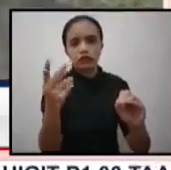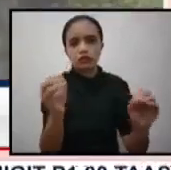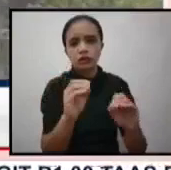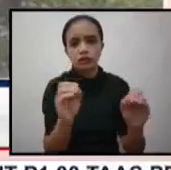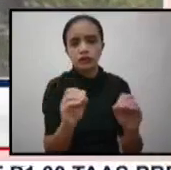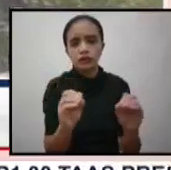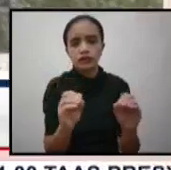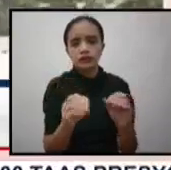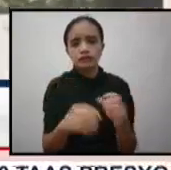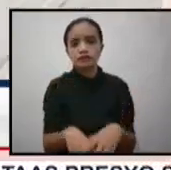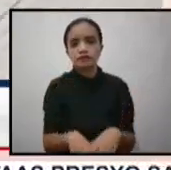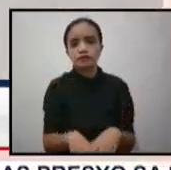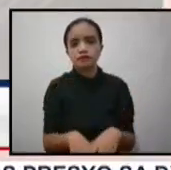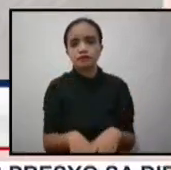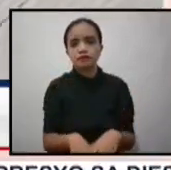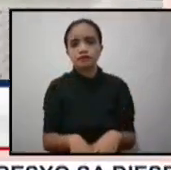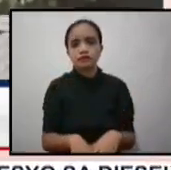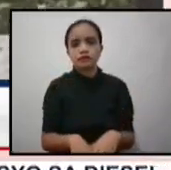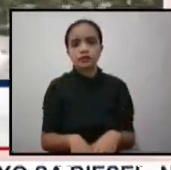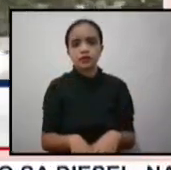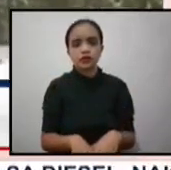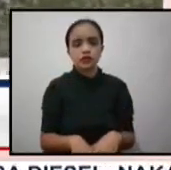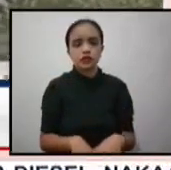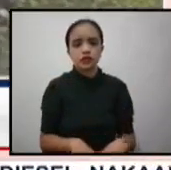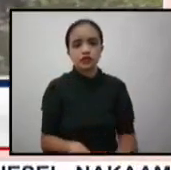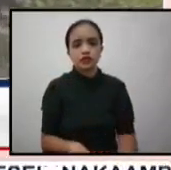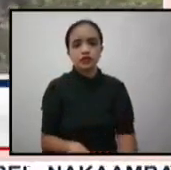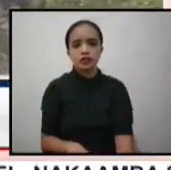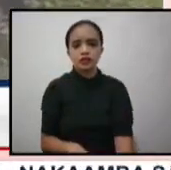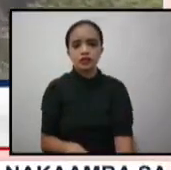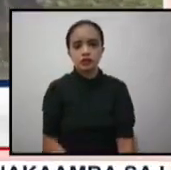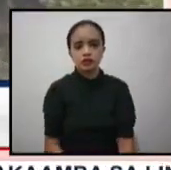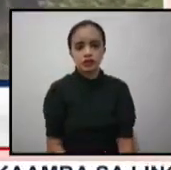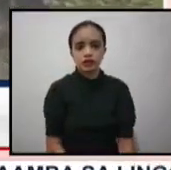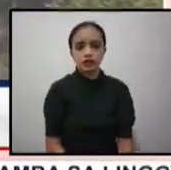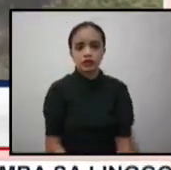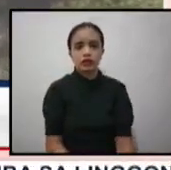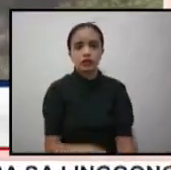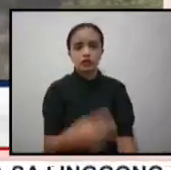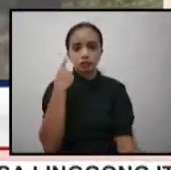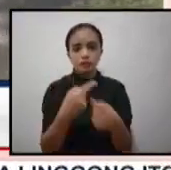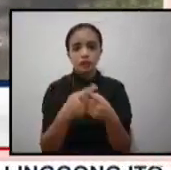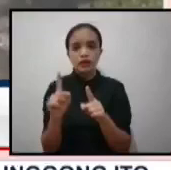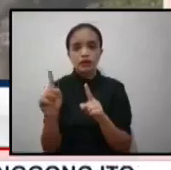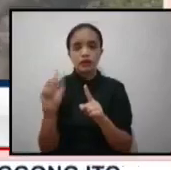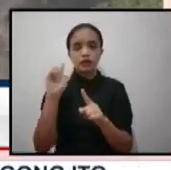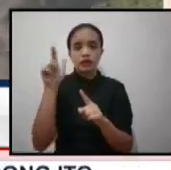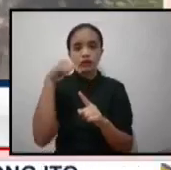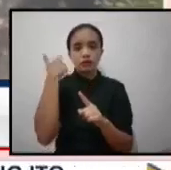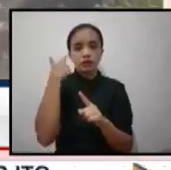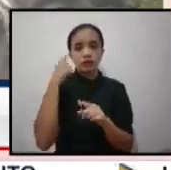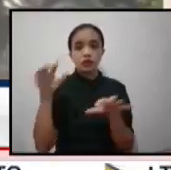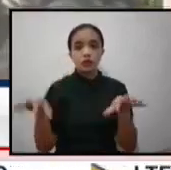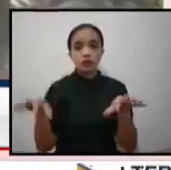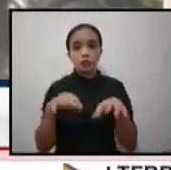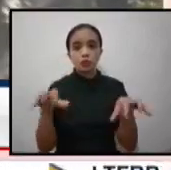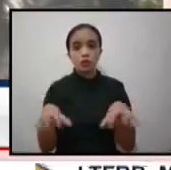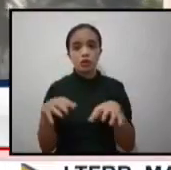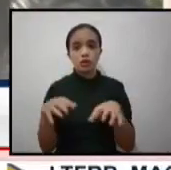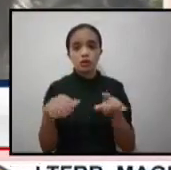sporadic firefights, but we are on the up and the government is on the upper hand in this situation that we are confronting right